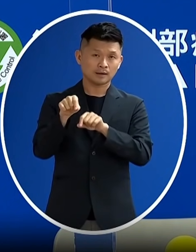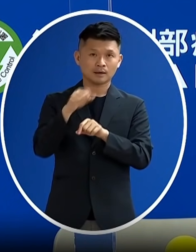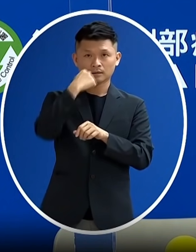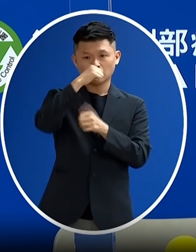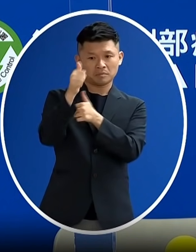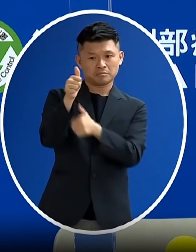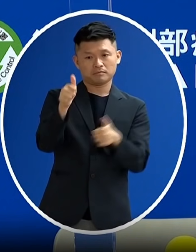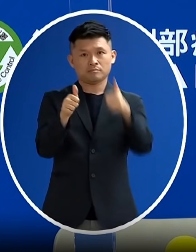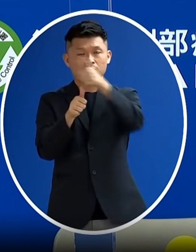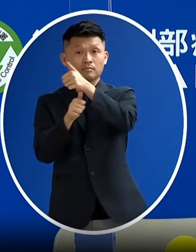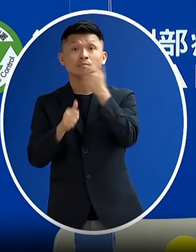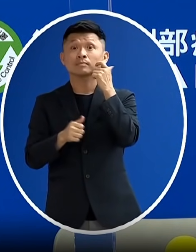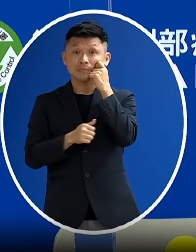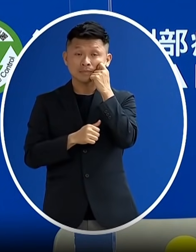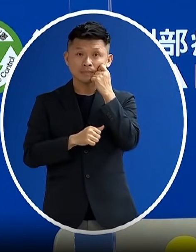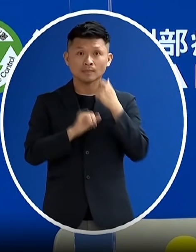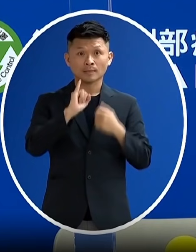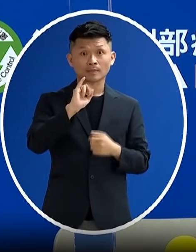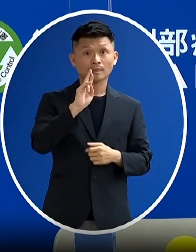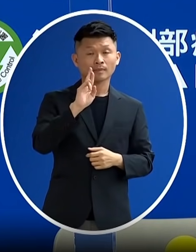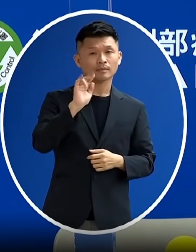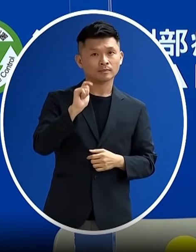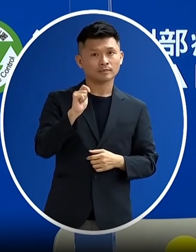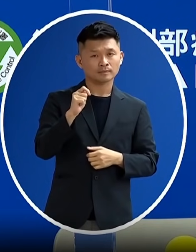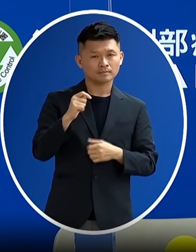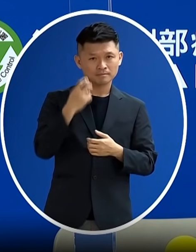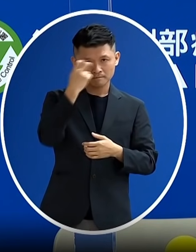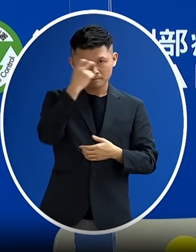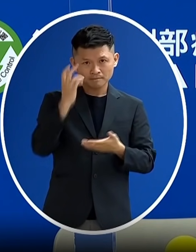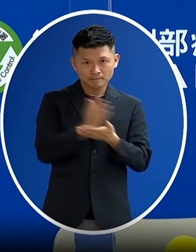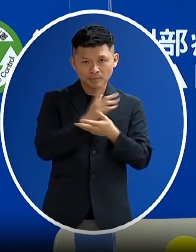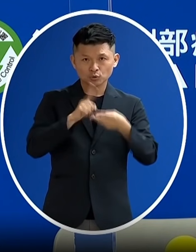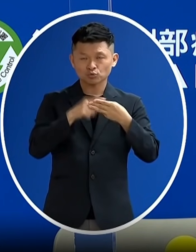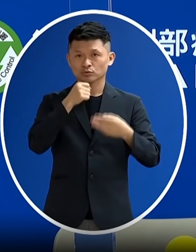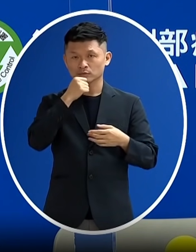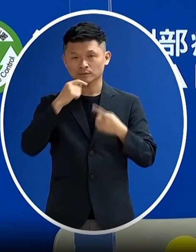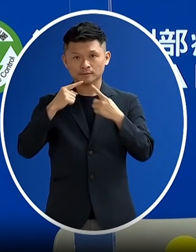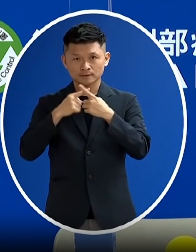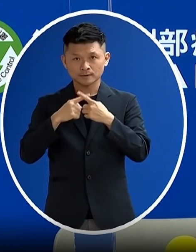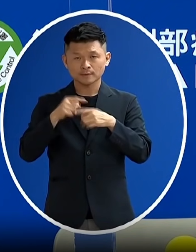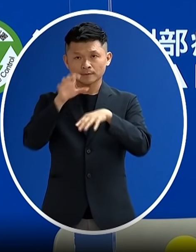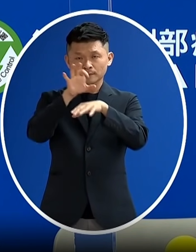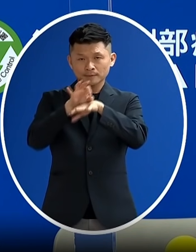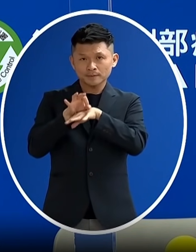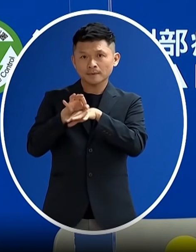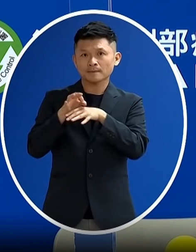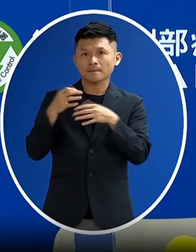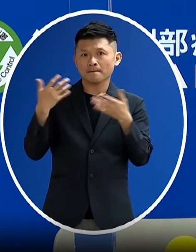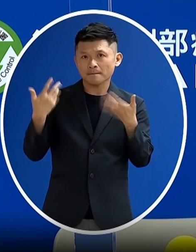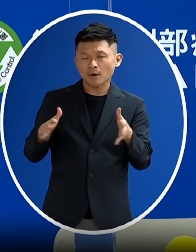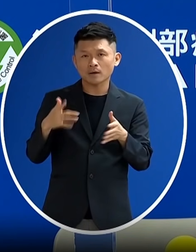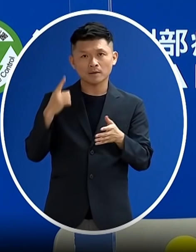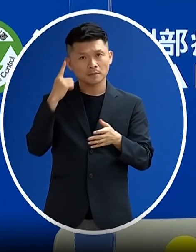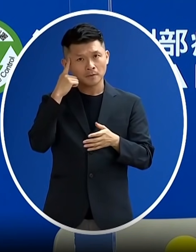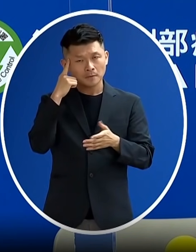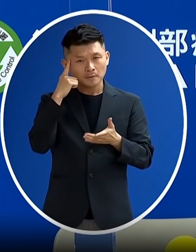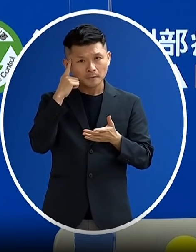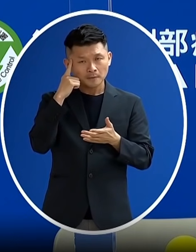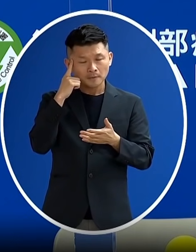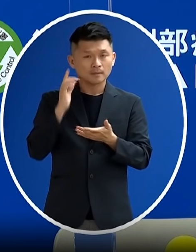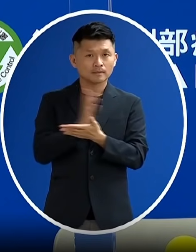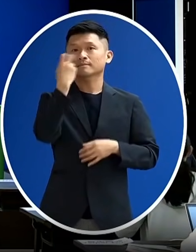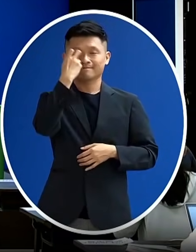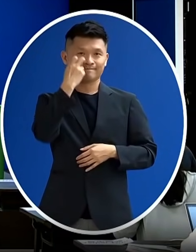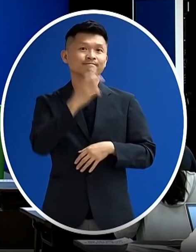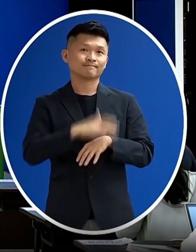定是经过 IRB 的一个审慎，那还有主持人相关的一个在学理上认为是可行的才会往这边